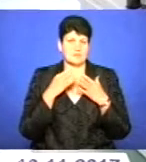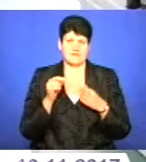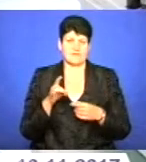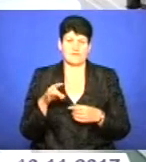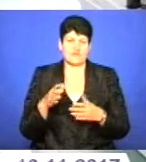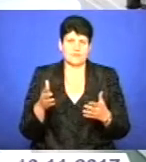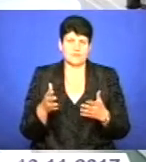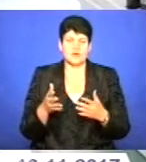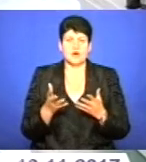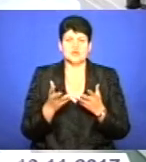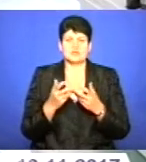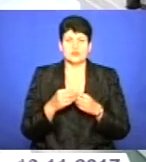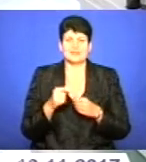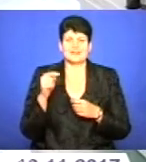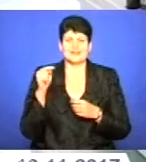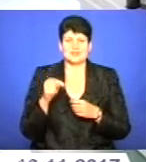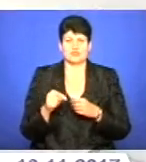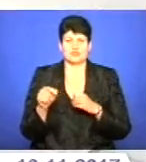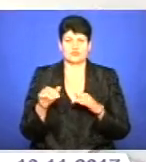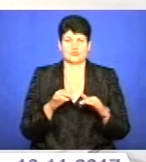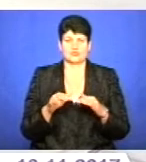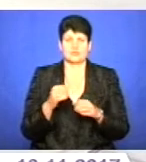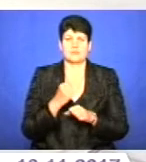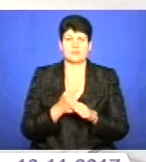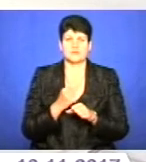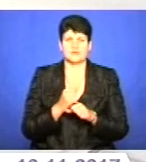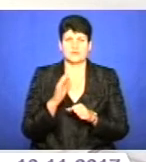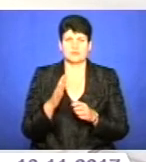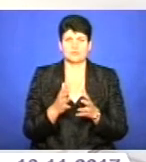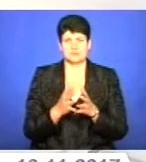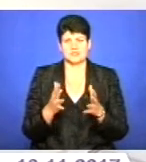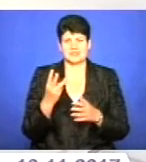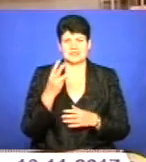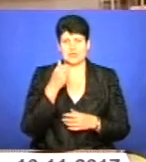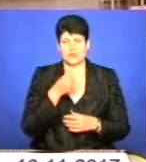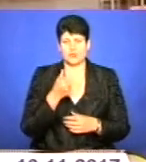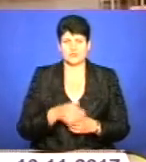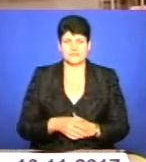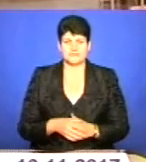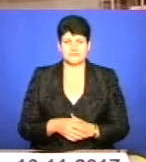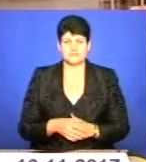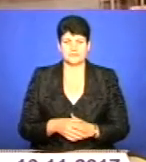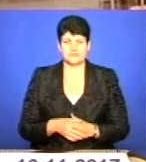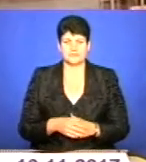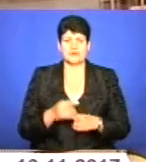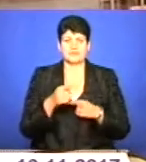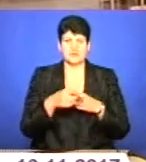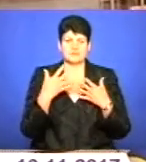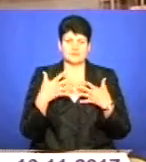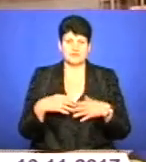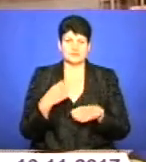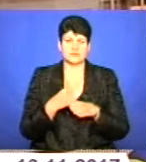Європі. Розрахований він на 1000 процедур, тобто працюватиме більше 3 років. Він відпрацював свій